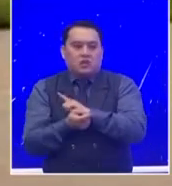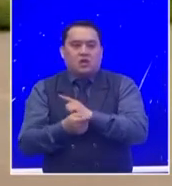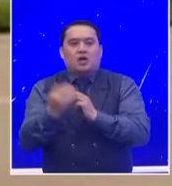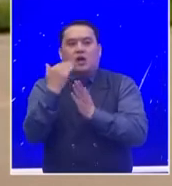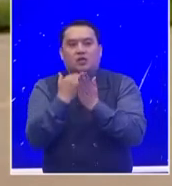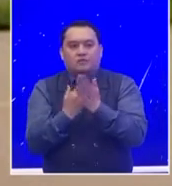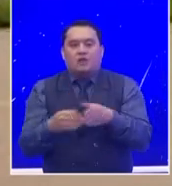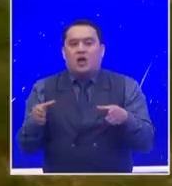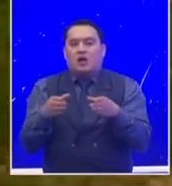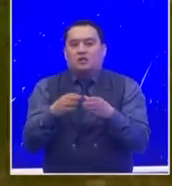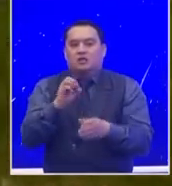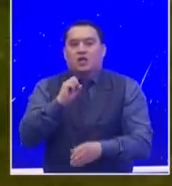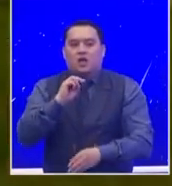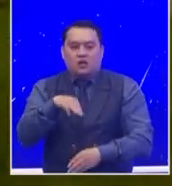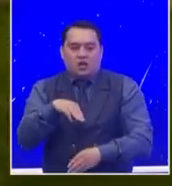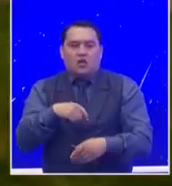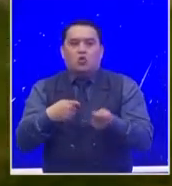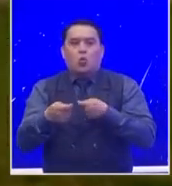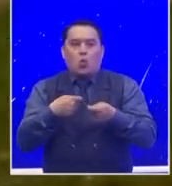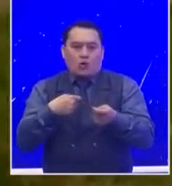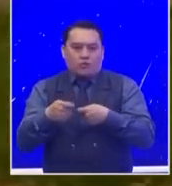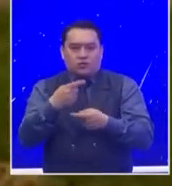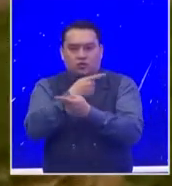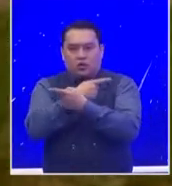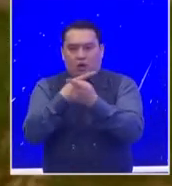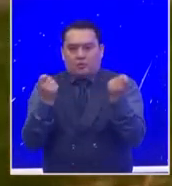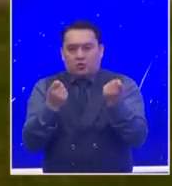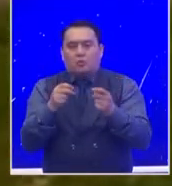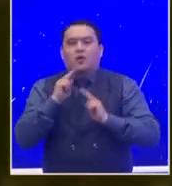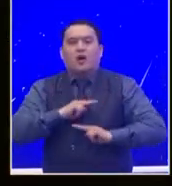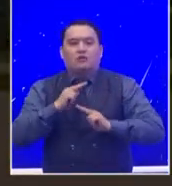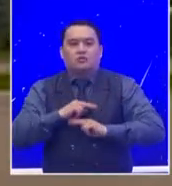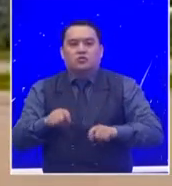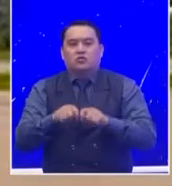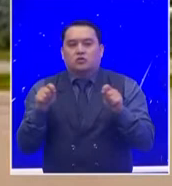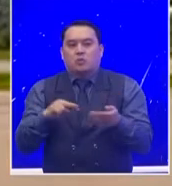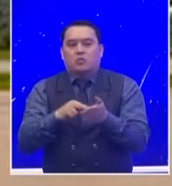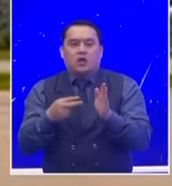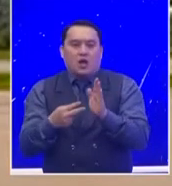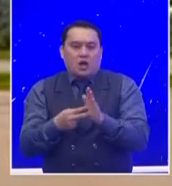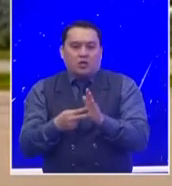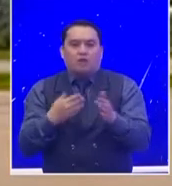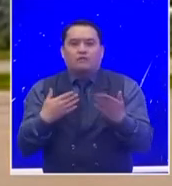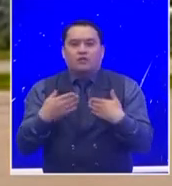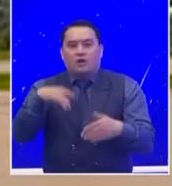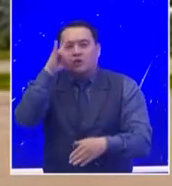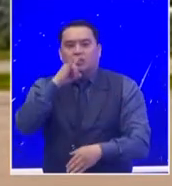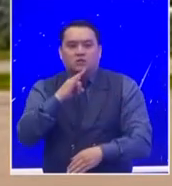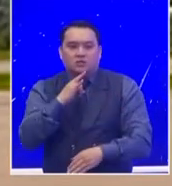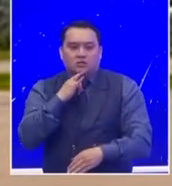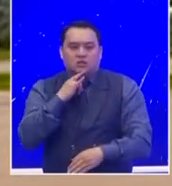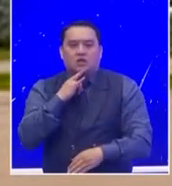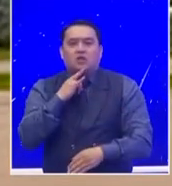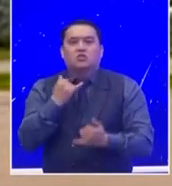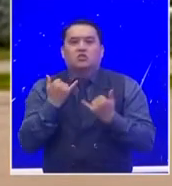расписание авиакомпании «СКАТ». Руководство перевозчика сообщило, что ведется работа по созданию плана действий в отношении казахстанцев,